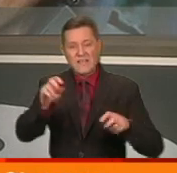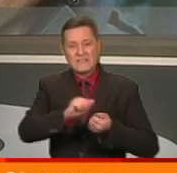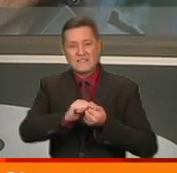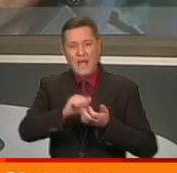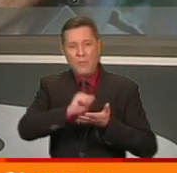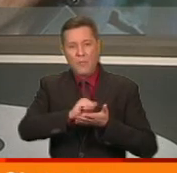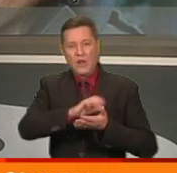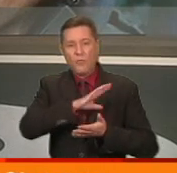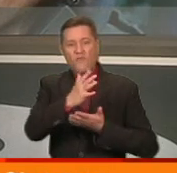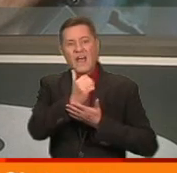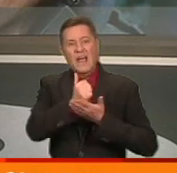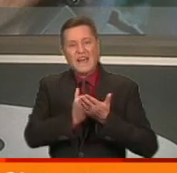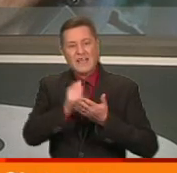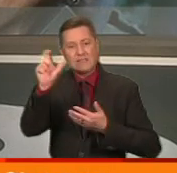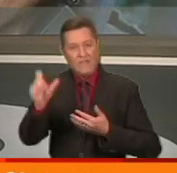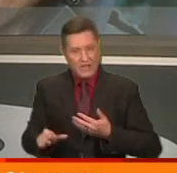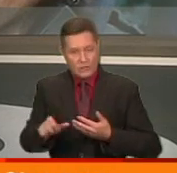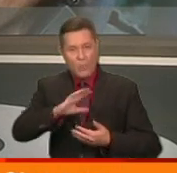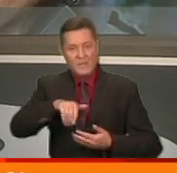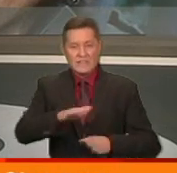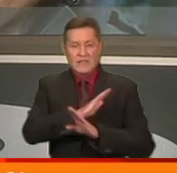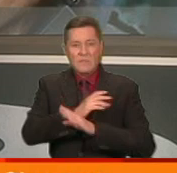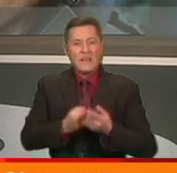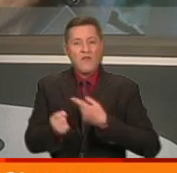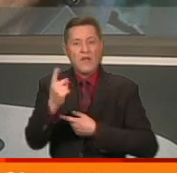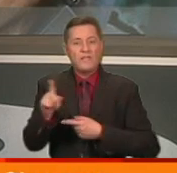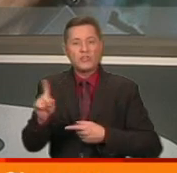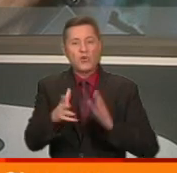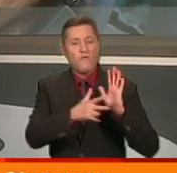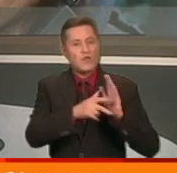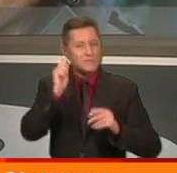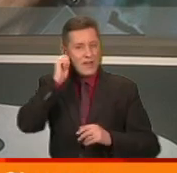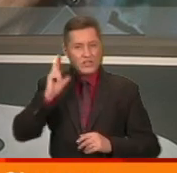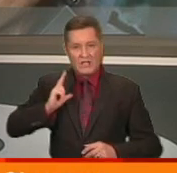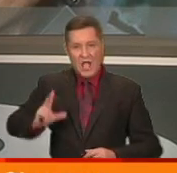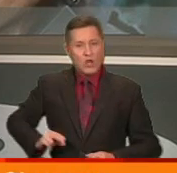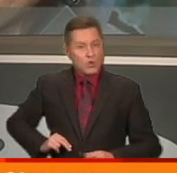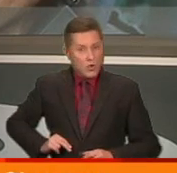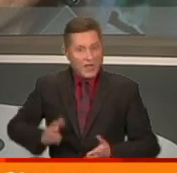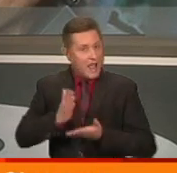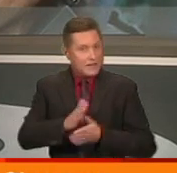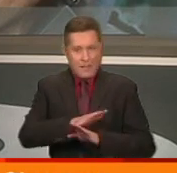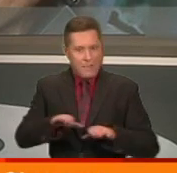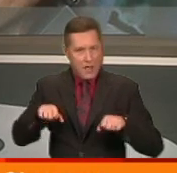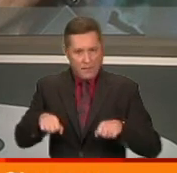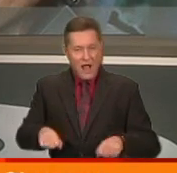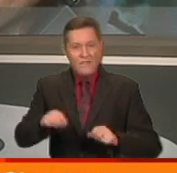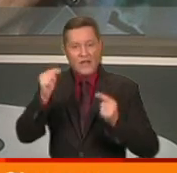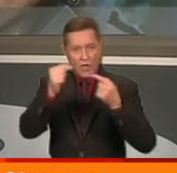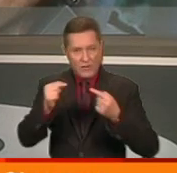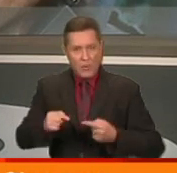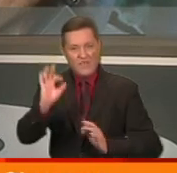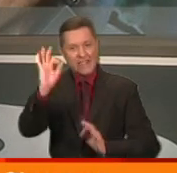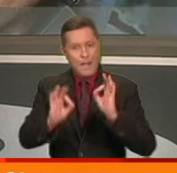був резервістом. Після його смерті виявилося, що його 8-річна донька не має права на відповідні пільги й